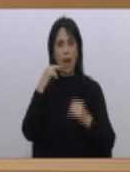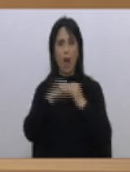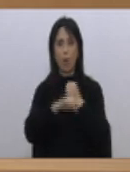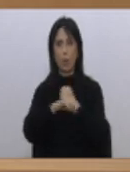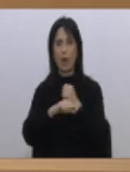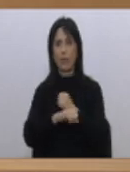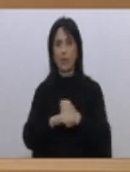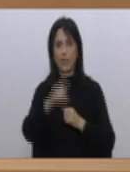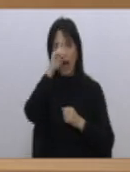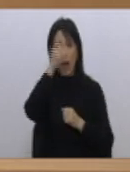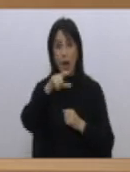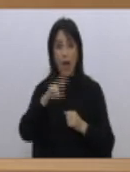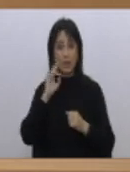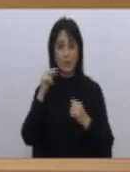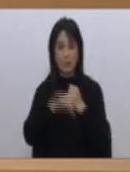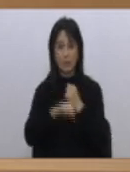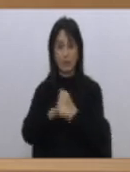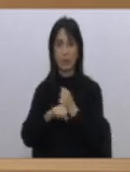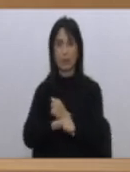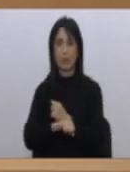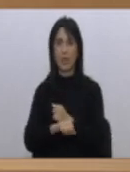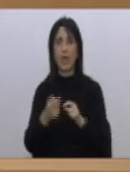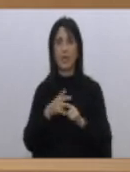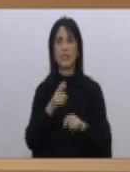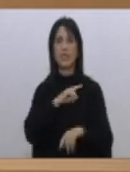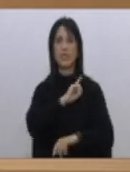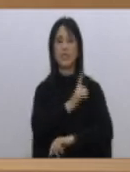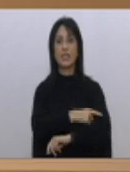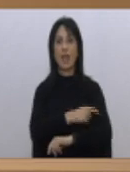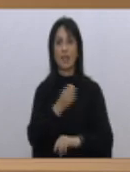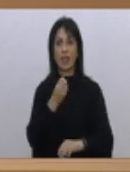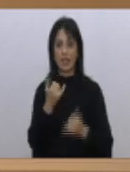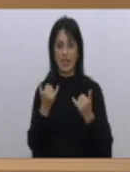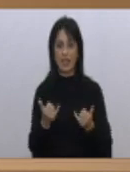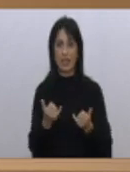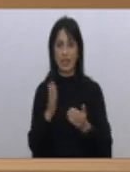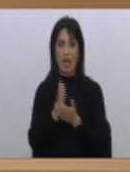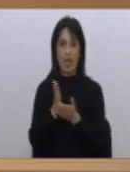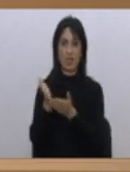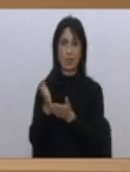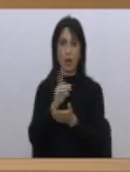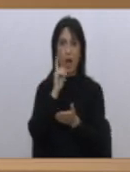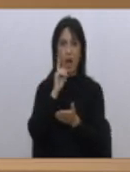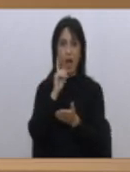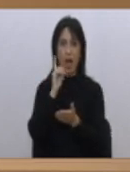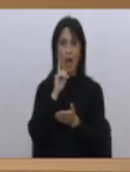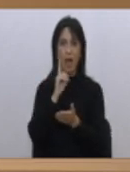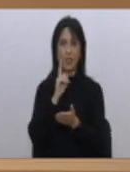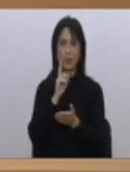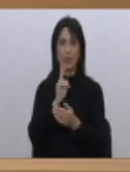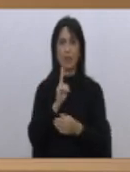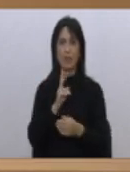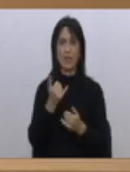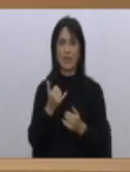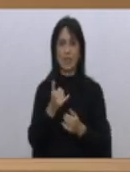გააუპატიურეს მამაკაცები, გააუპატიურეს. და ეს ძალა, რომელიც კიდევ დღეს არსებობს ახალგაზრდები და ვინც